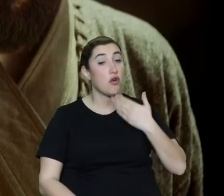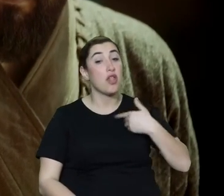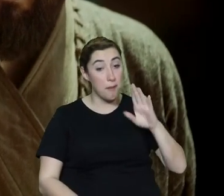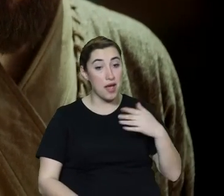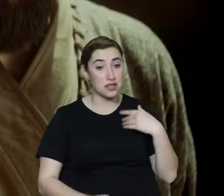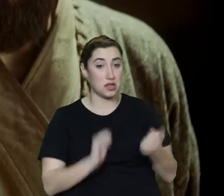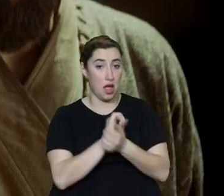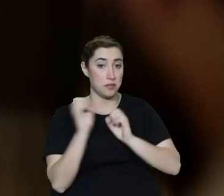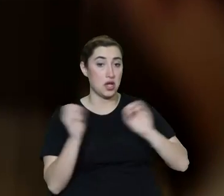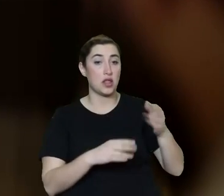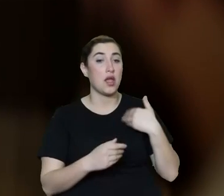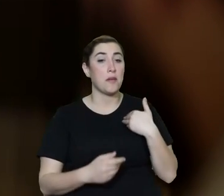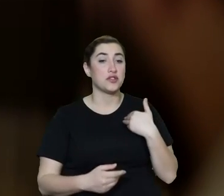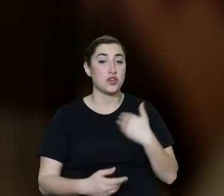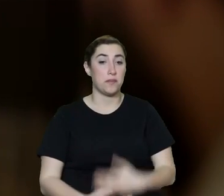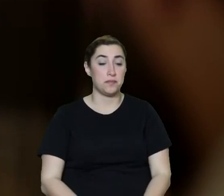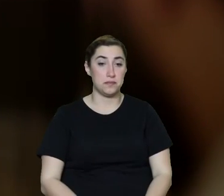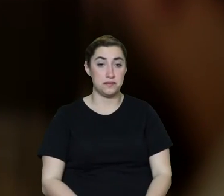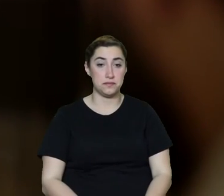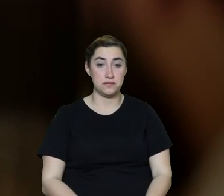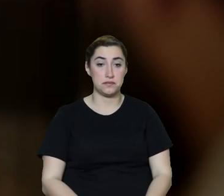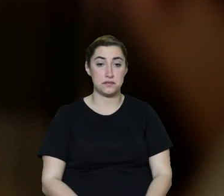Söylemezsen zaten atacağım.